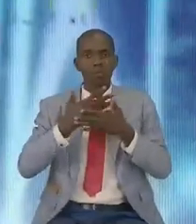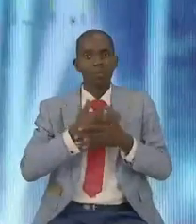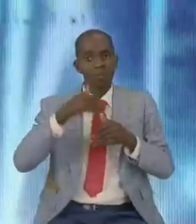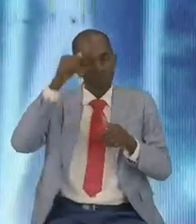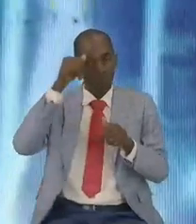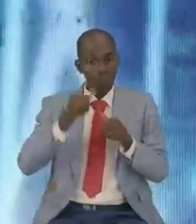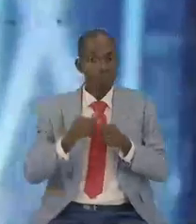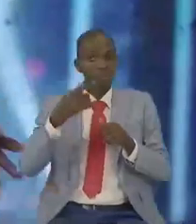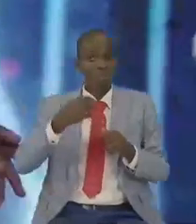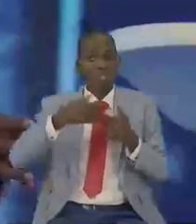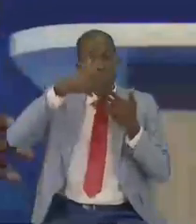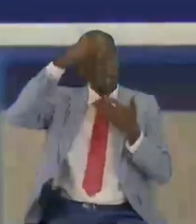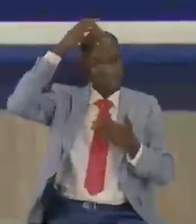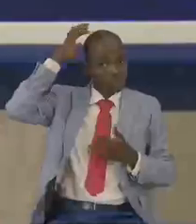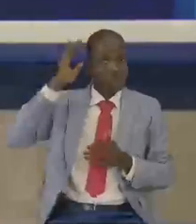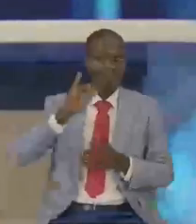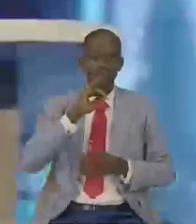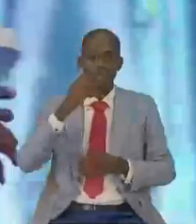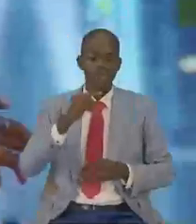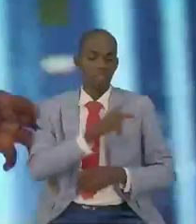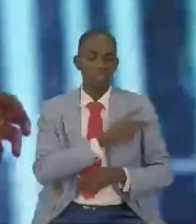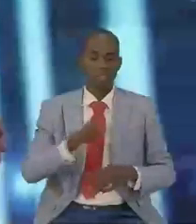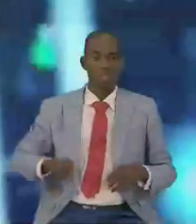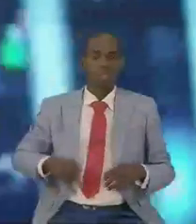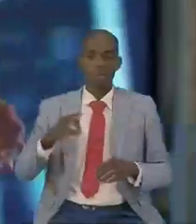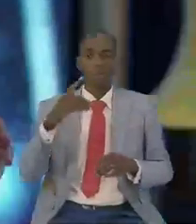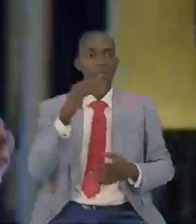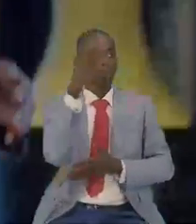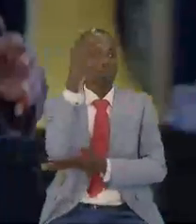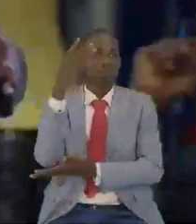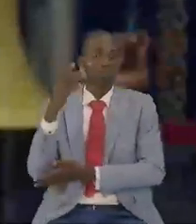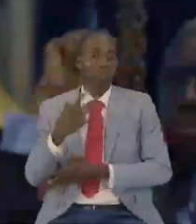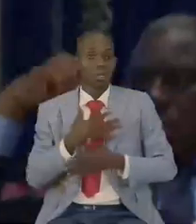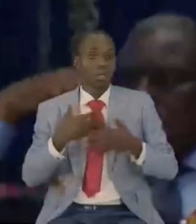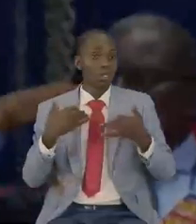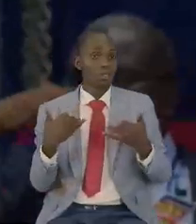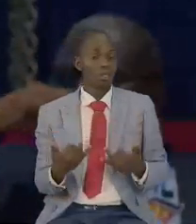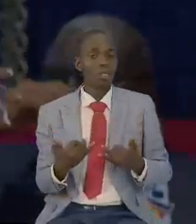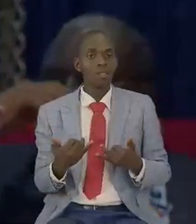l'agneau est le roi de la forêt. Et maintenant,